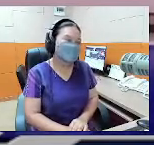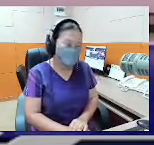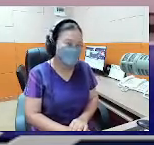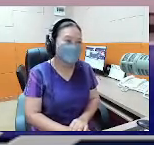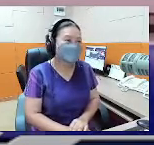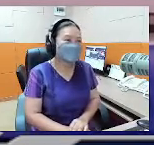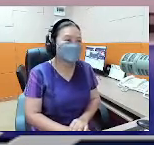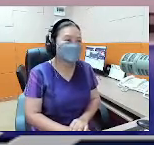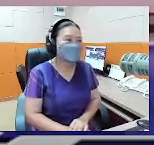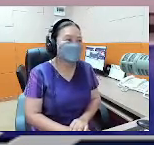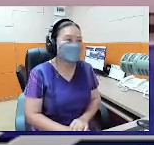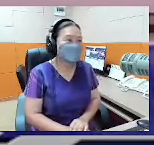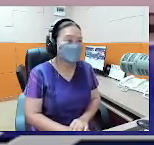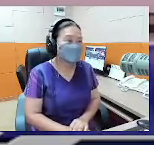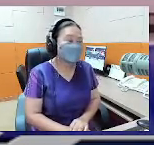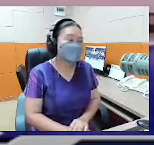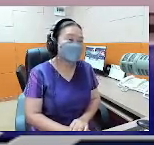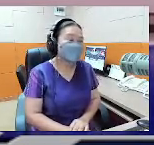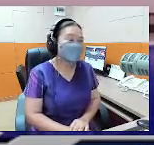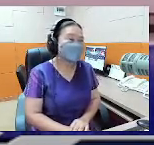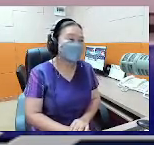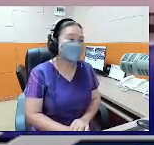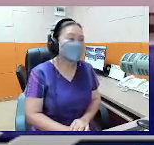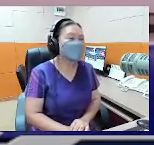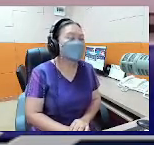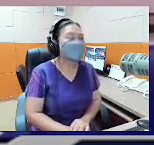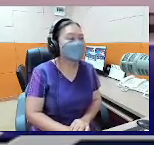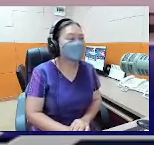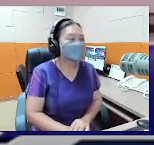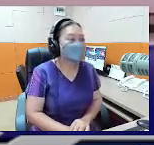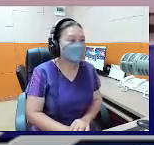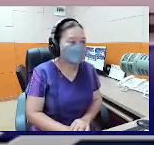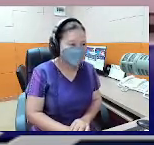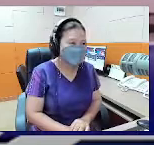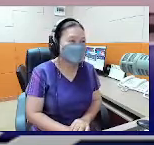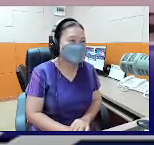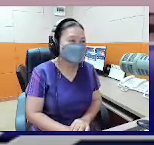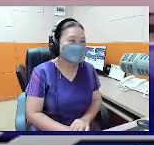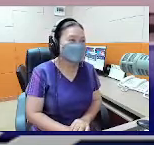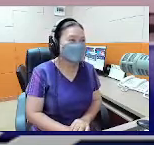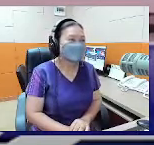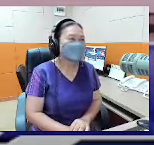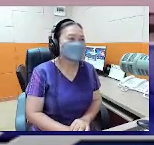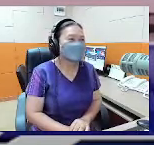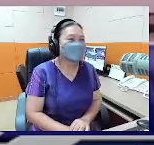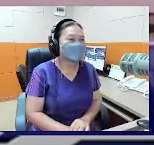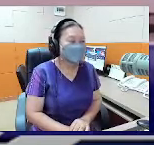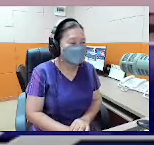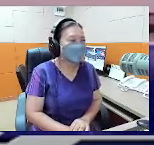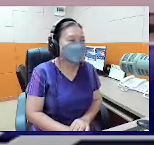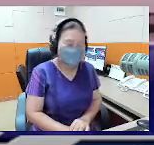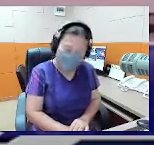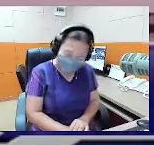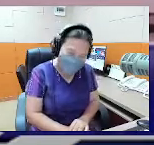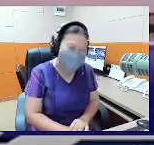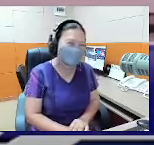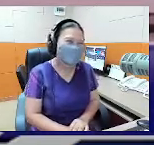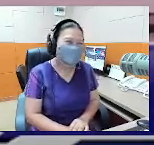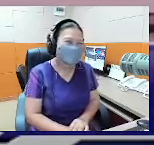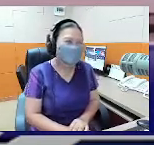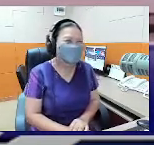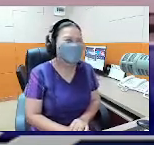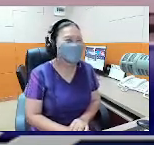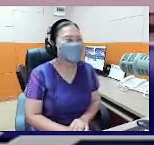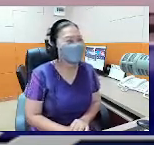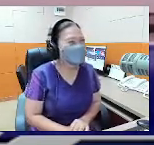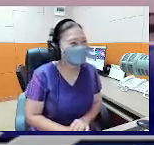คนตรังเราเนี่ยให้ความนิยมอยู่แล้วเพราะฉะนั้นเท่าที่เราเห็นนี่ก็จะเป็นมีมหาวิทยาลัยและโรงเรียนสถาบันการศึกษาเยอะแยะมากมายเลยค่ะ ใช่ค่ะ